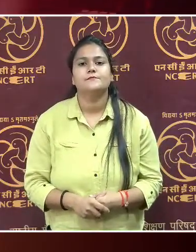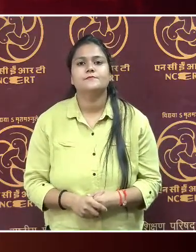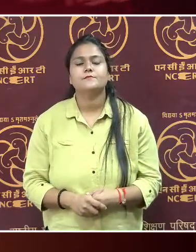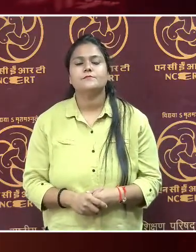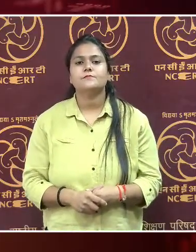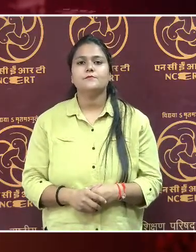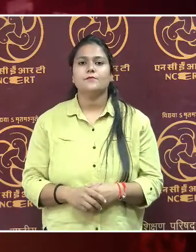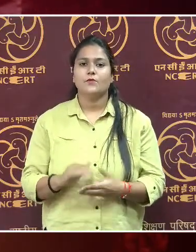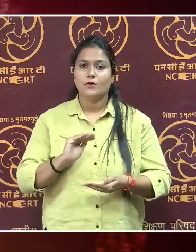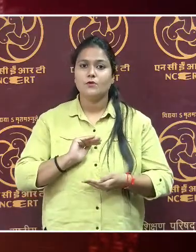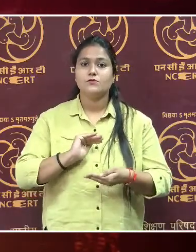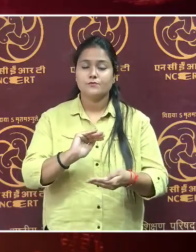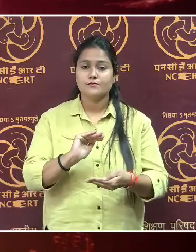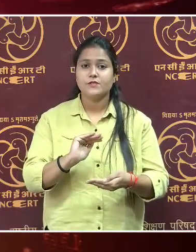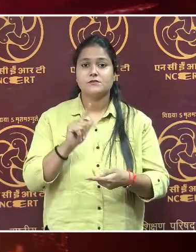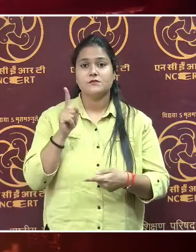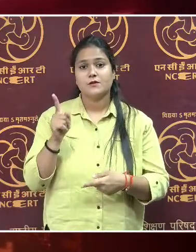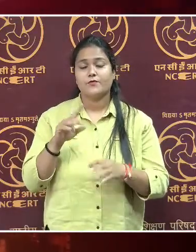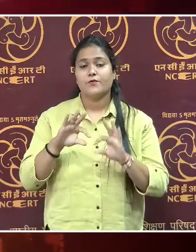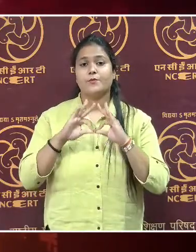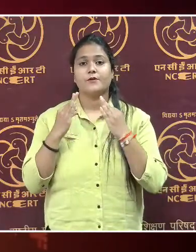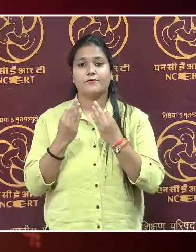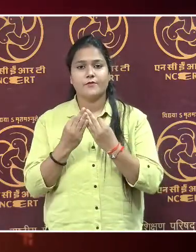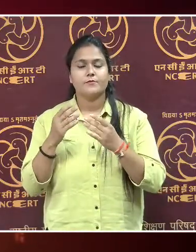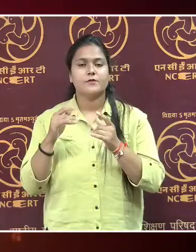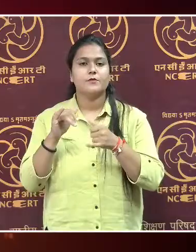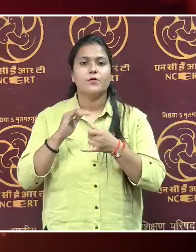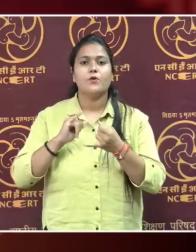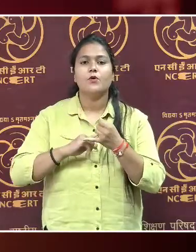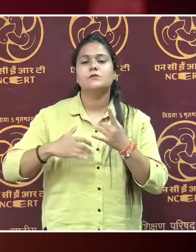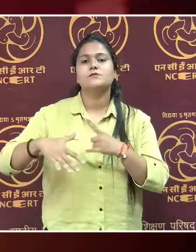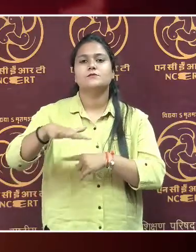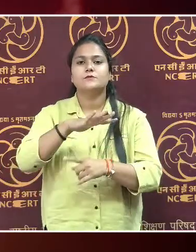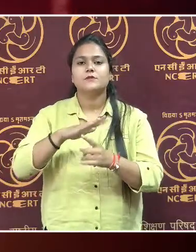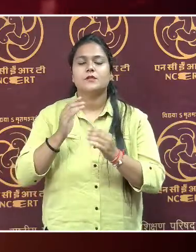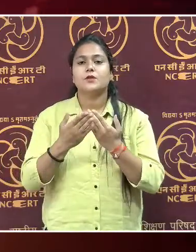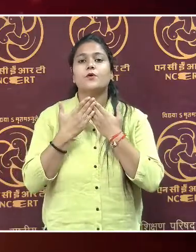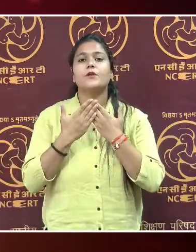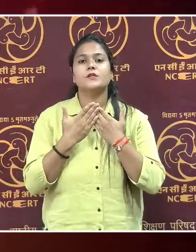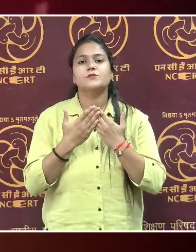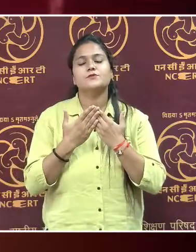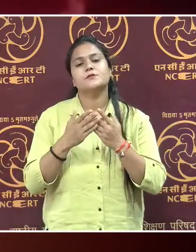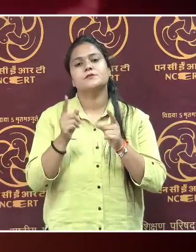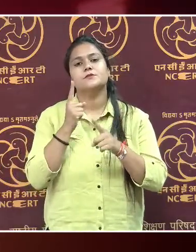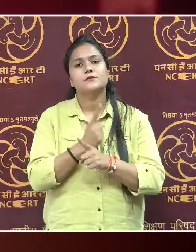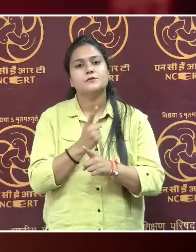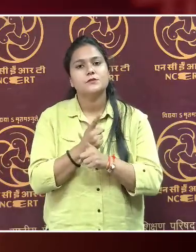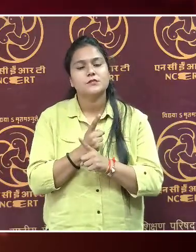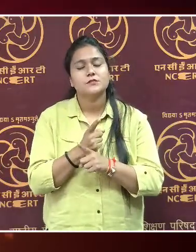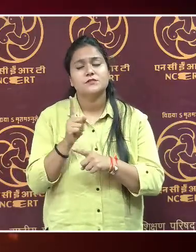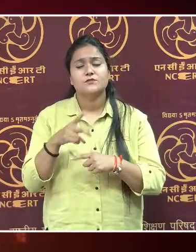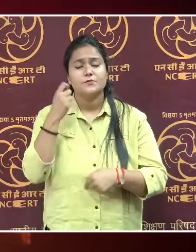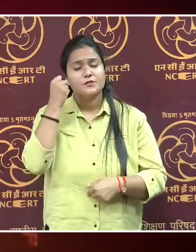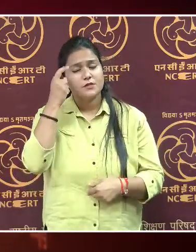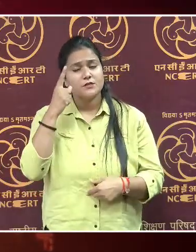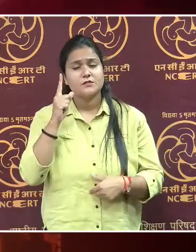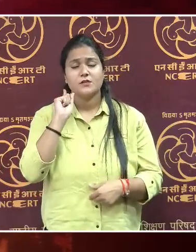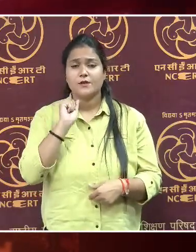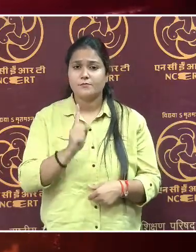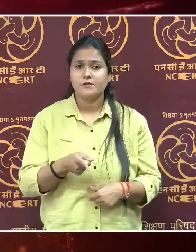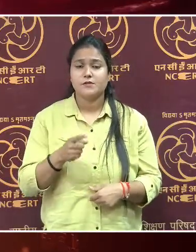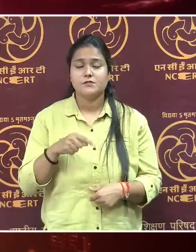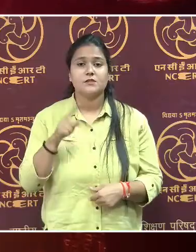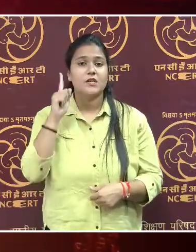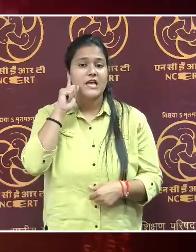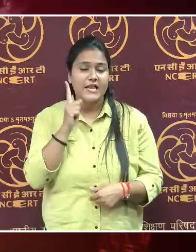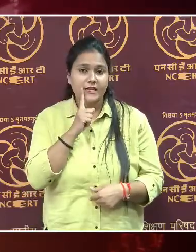बच्चा है वो एक कॉन्ट्रीब्यूटिंग मेंबर बन जाता है सोसाइटी का। व्हेन इट कम्स टू एजुकेशन, ऑफ कोर्स टीचर्स को भी चीज़ समझनी बहुत ज़रूरी है कि हार्ड ऑफ हियरिंग या